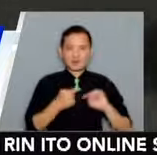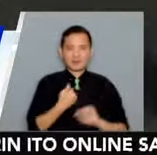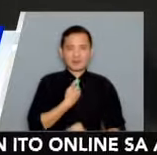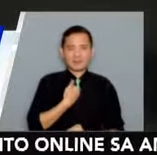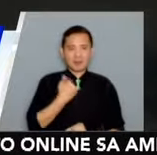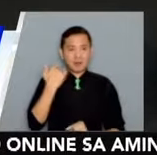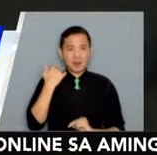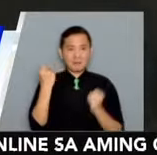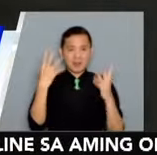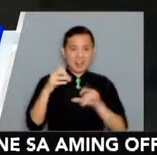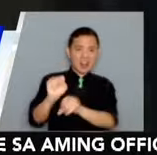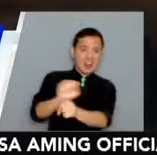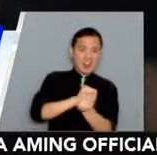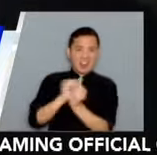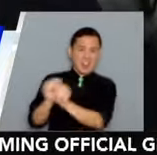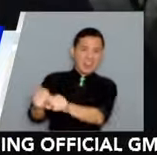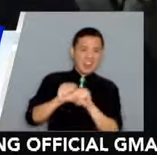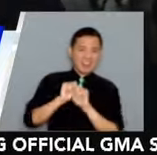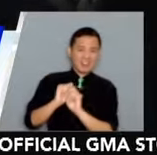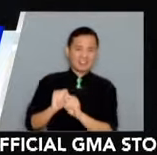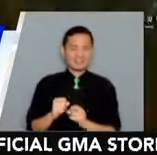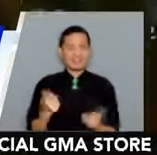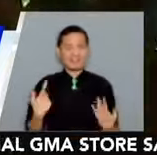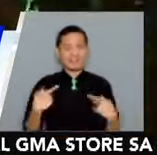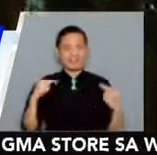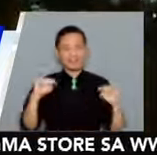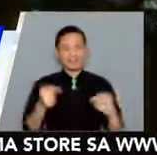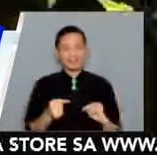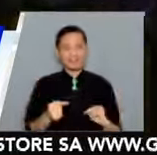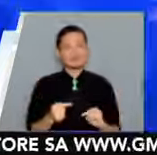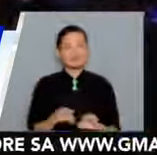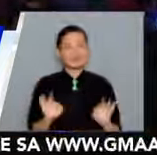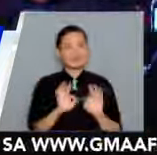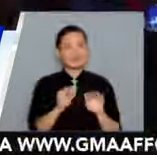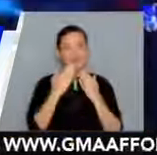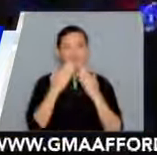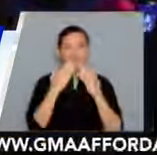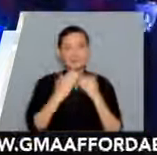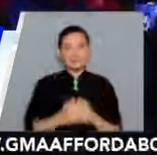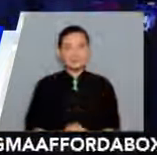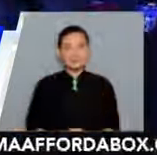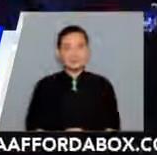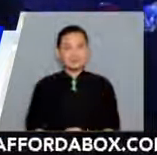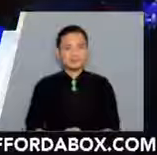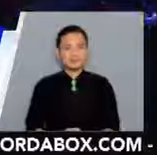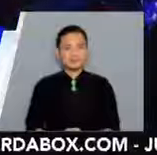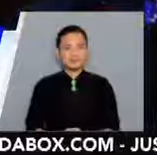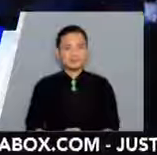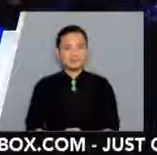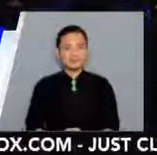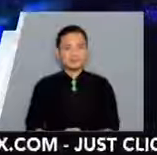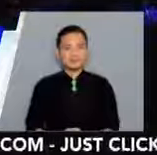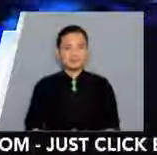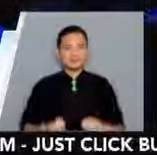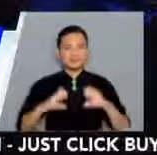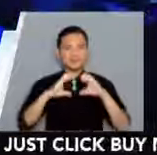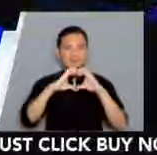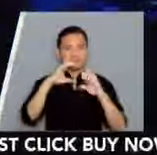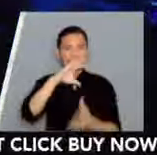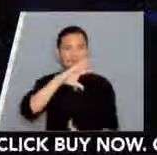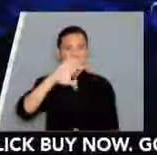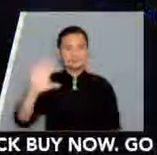Ayun o, may sugat. Pero worth it po. Thank you! Ito ang unang balita, Aubrey Carampel para sa